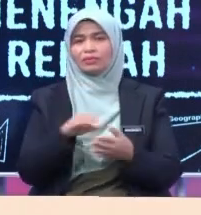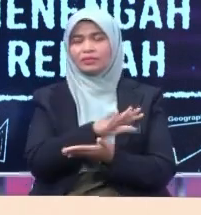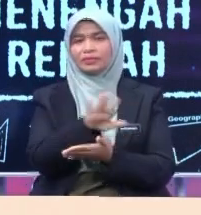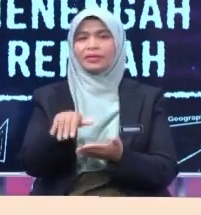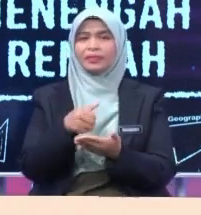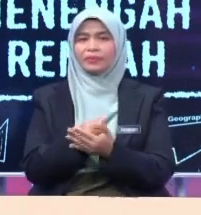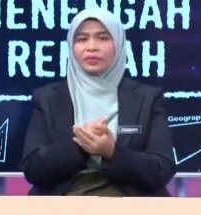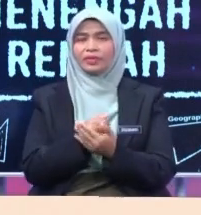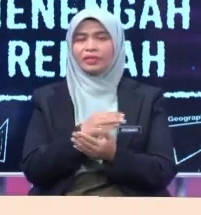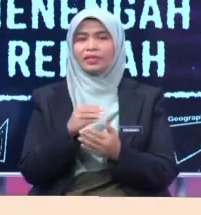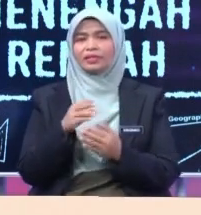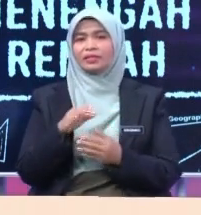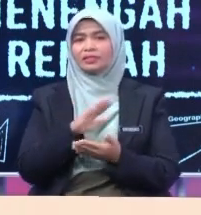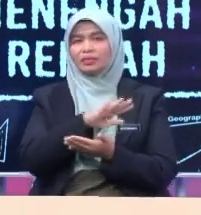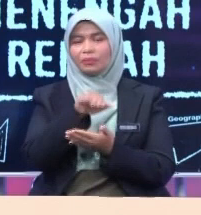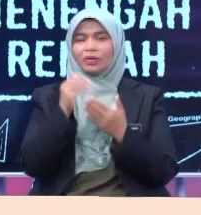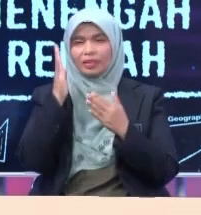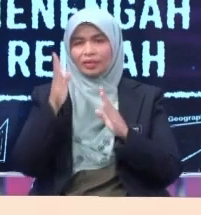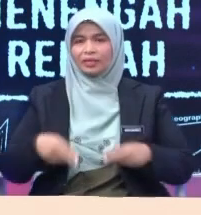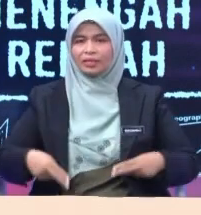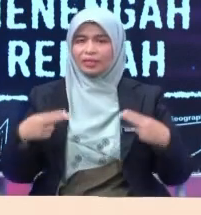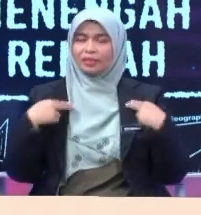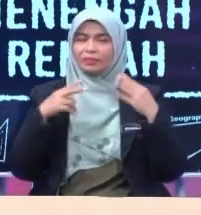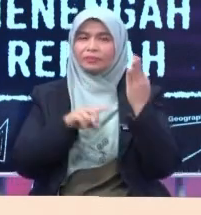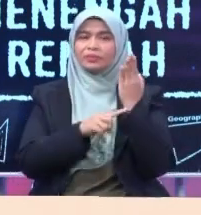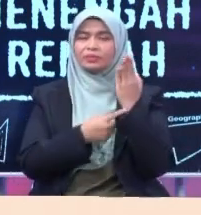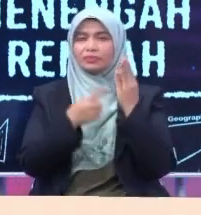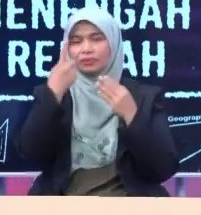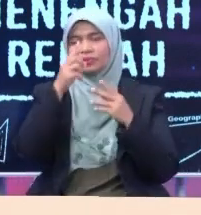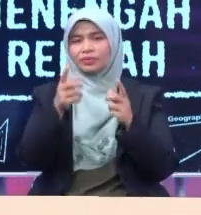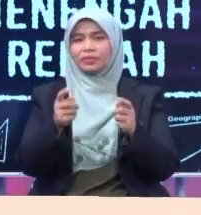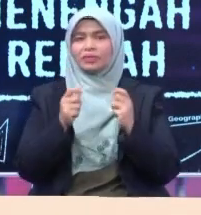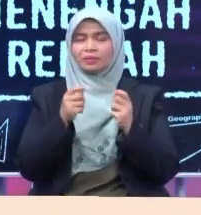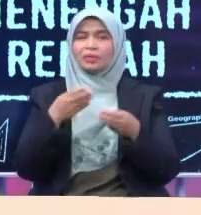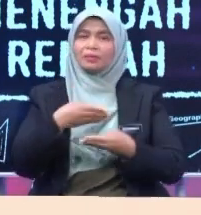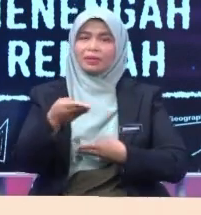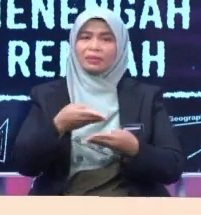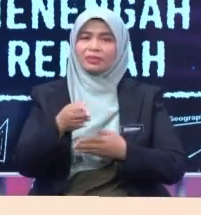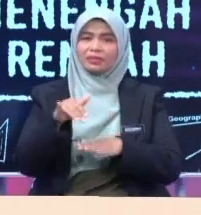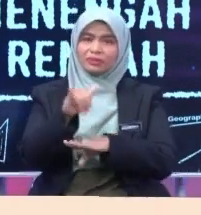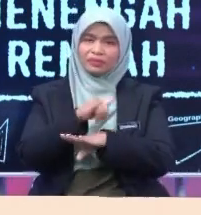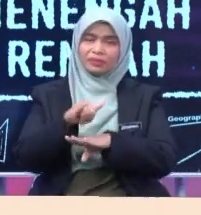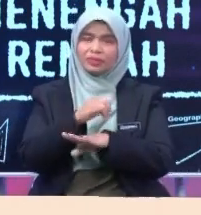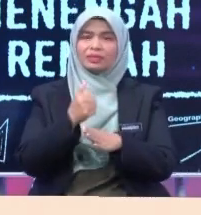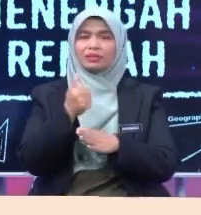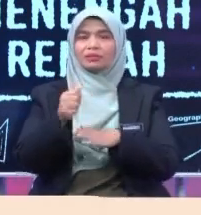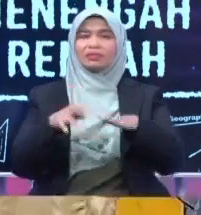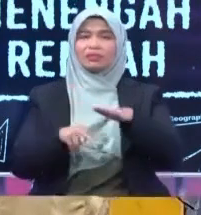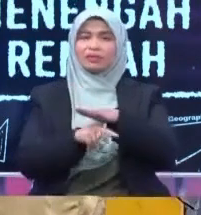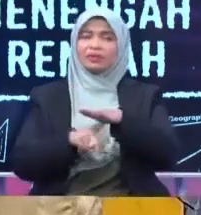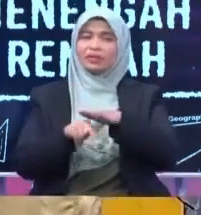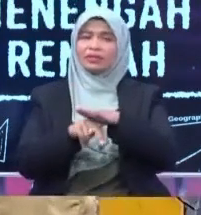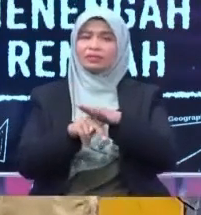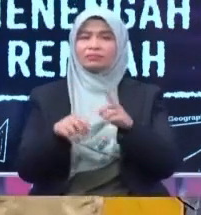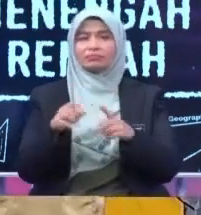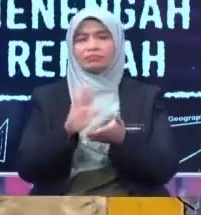dan kebangkitan semula yang kekal abadi untuk menerima pembalasan sama ada syurga ataupun neraka. Jadi